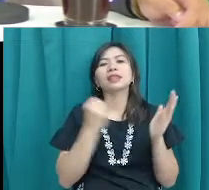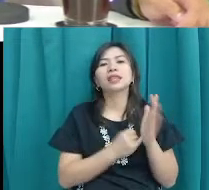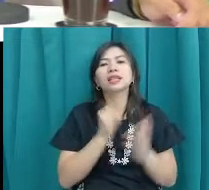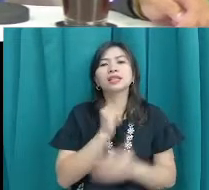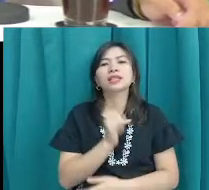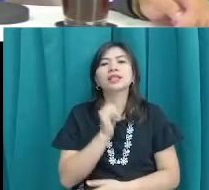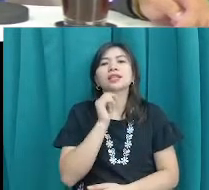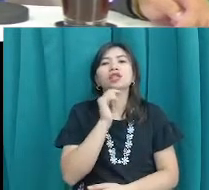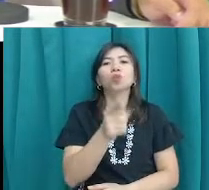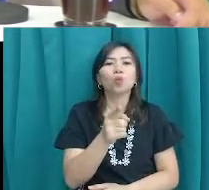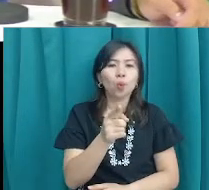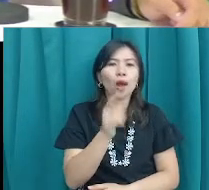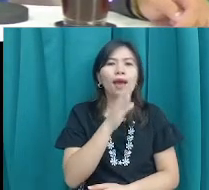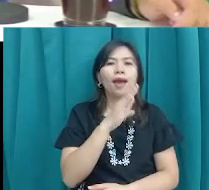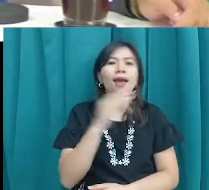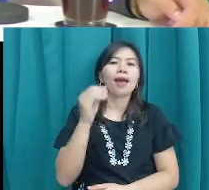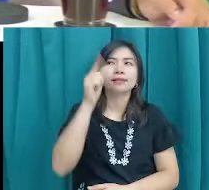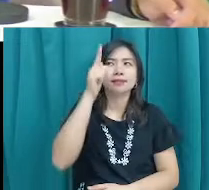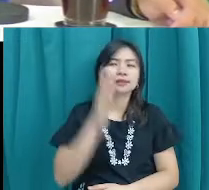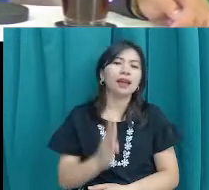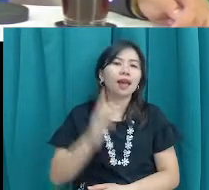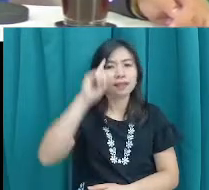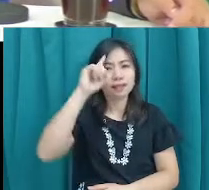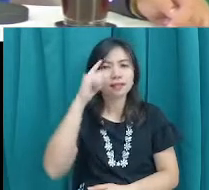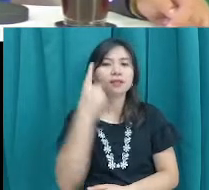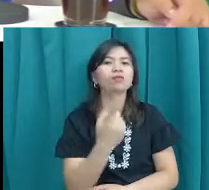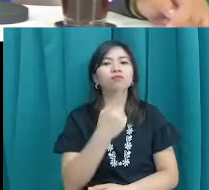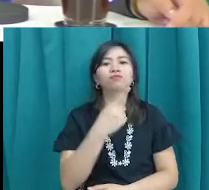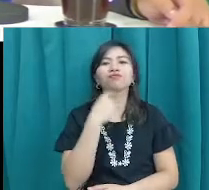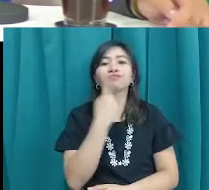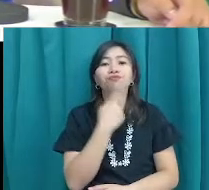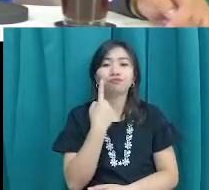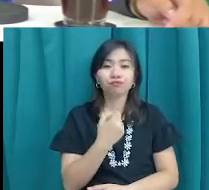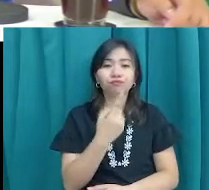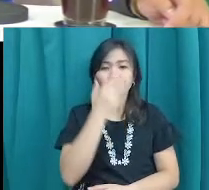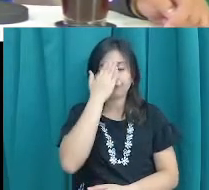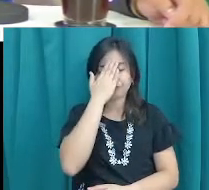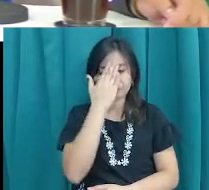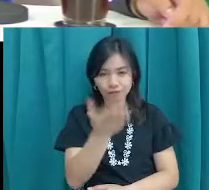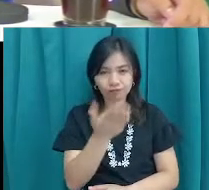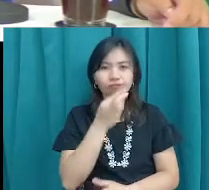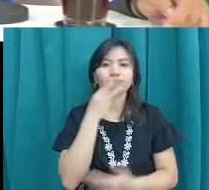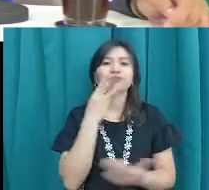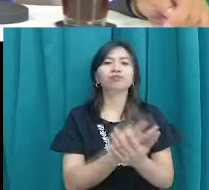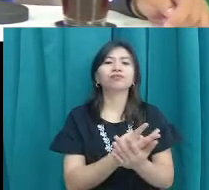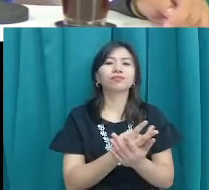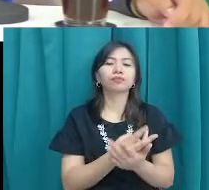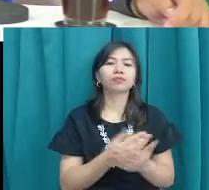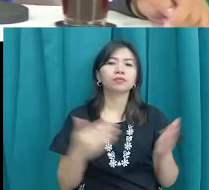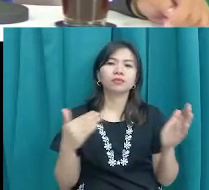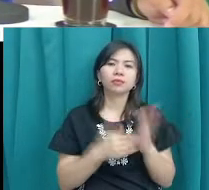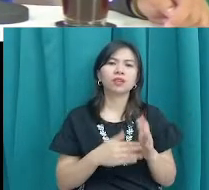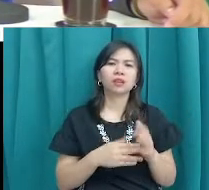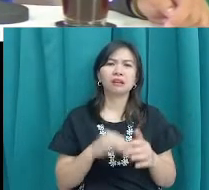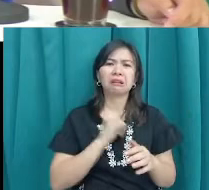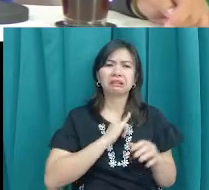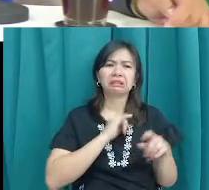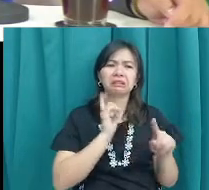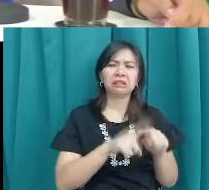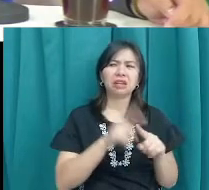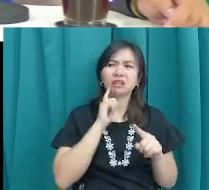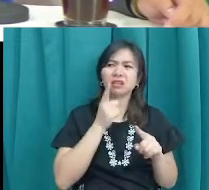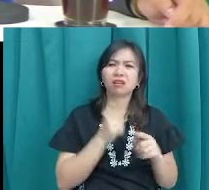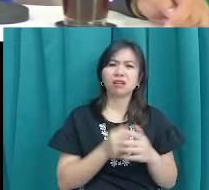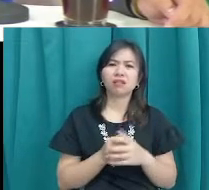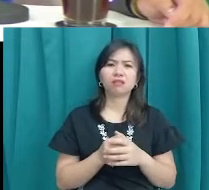inyo. Tama. You see? Wala kang pwedeng, hindi ko may pwedeng sabihin, Sir Maki, kahit magkapatid tayo. Hindi ko may pwedeng